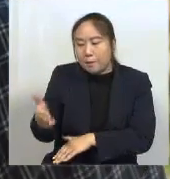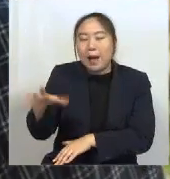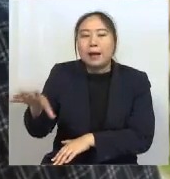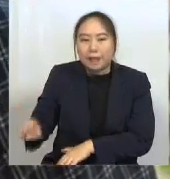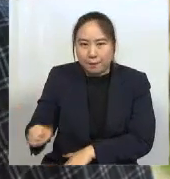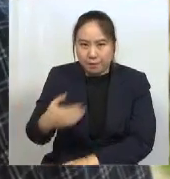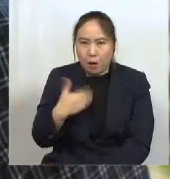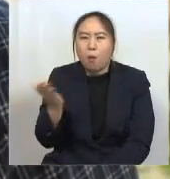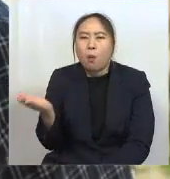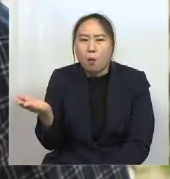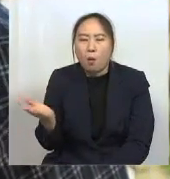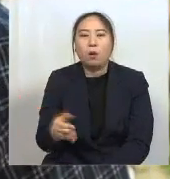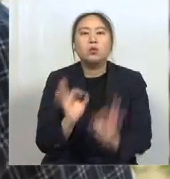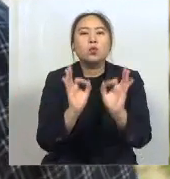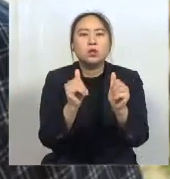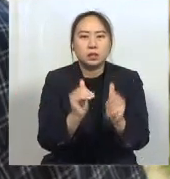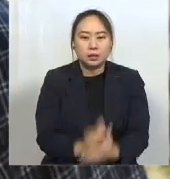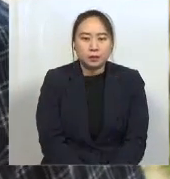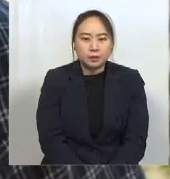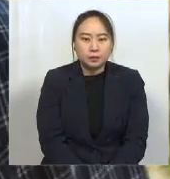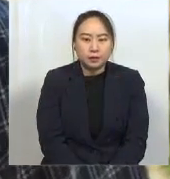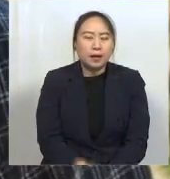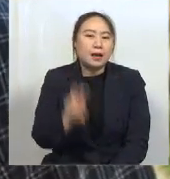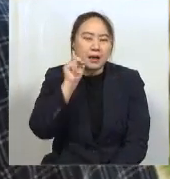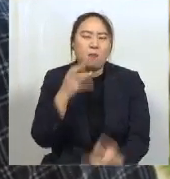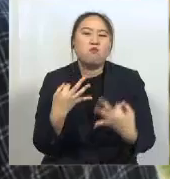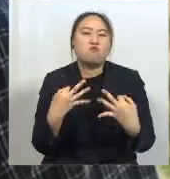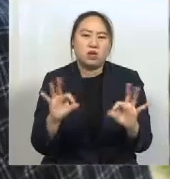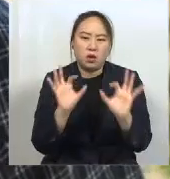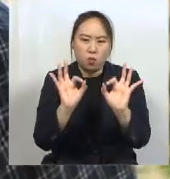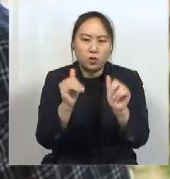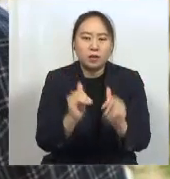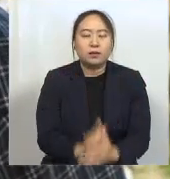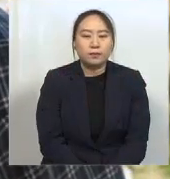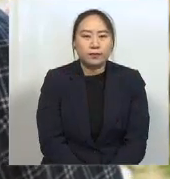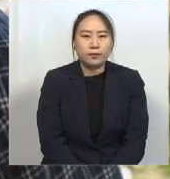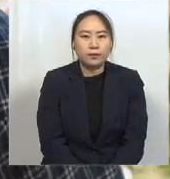อก็ถือว่าโชคดีอยู่ได้น้ำฟรีนี่แหละ